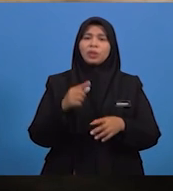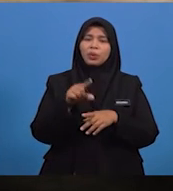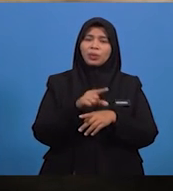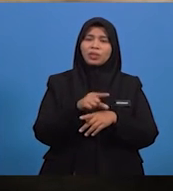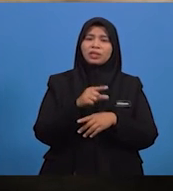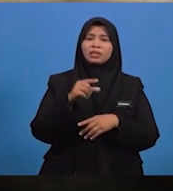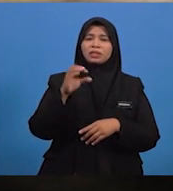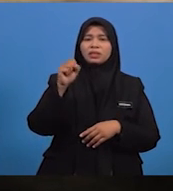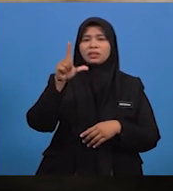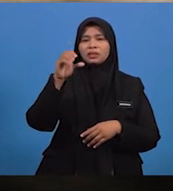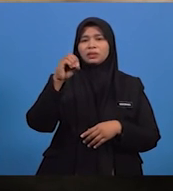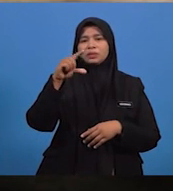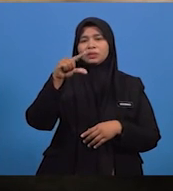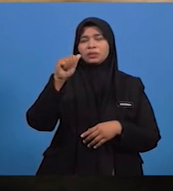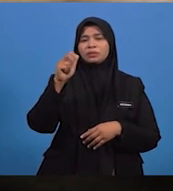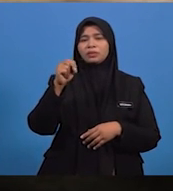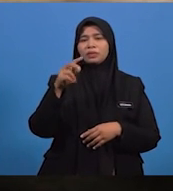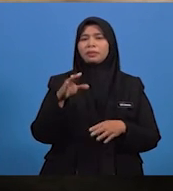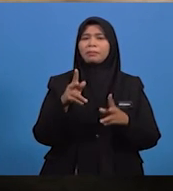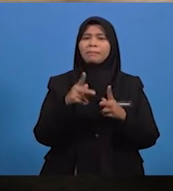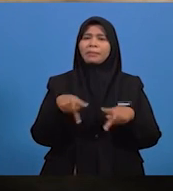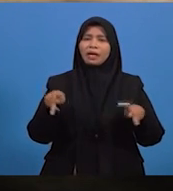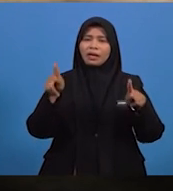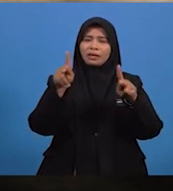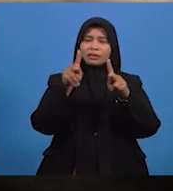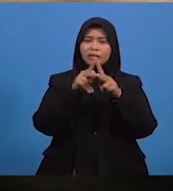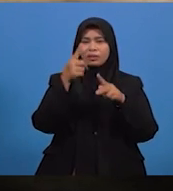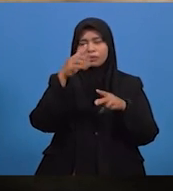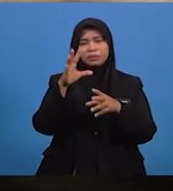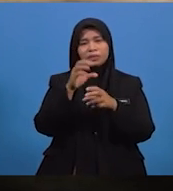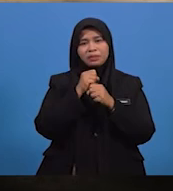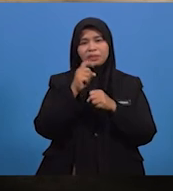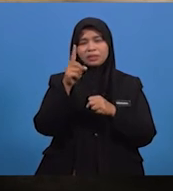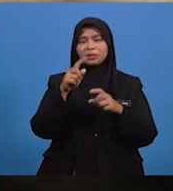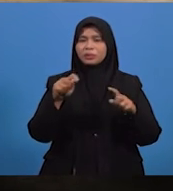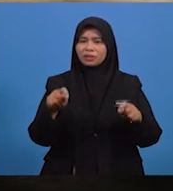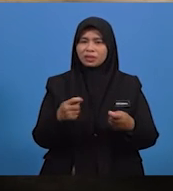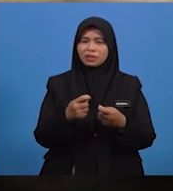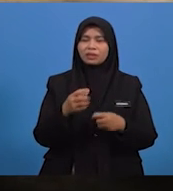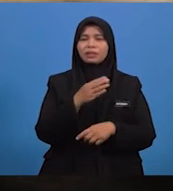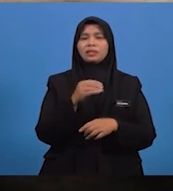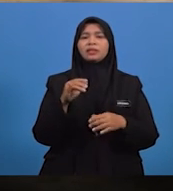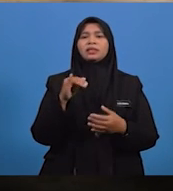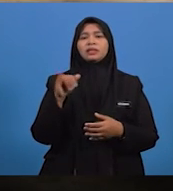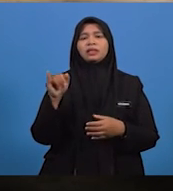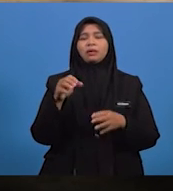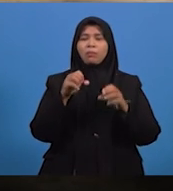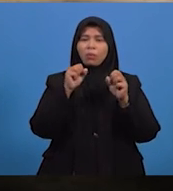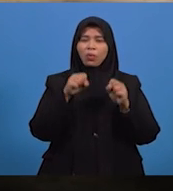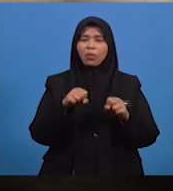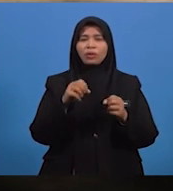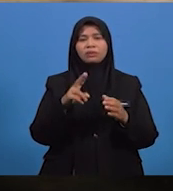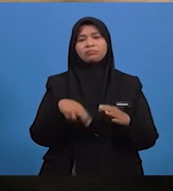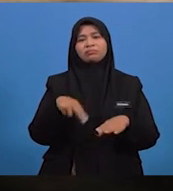Penggunaan slogan amat penting bagi mencapai sesuatu tindakan dan ia mampu menaikkan